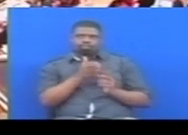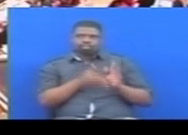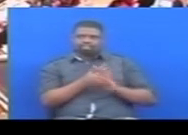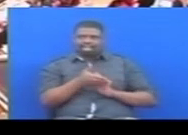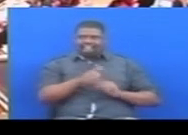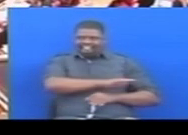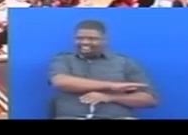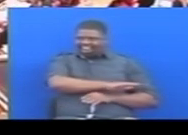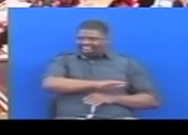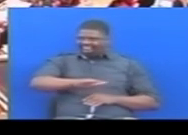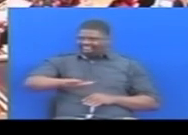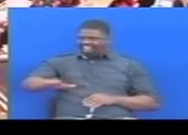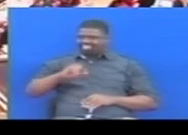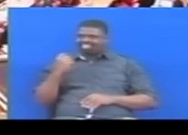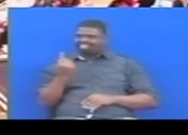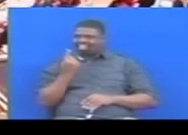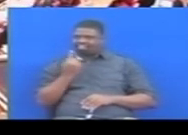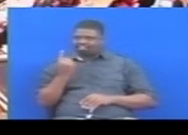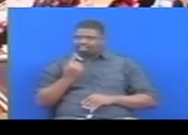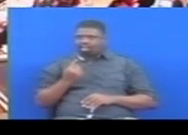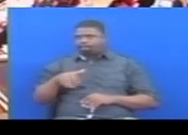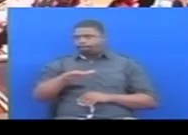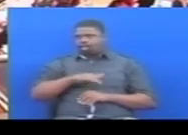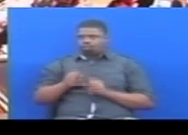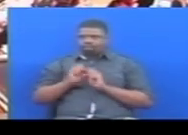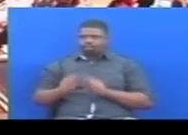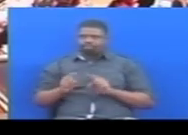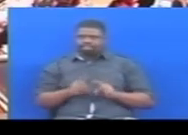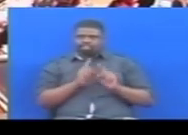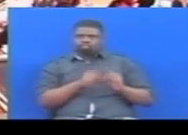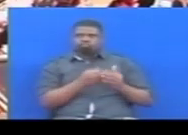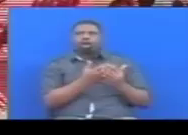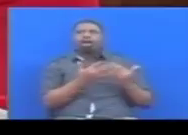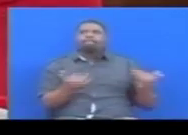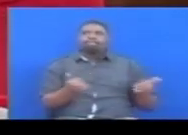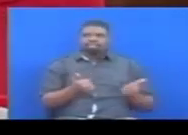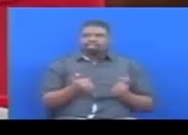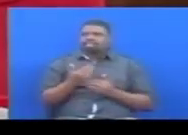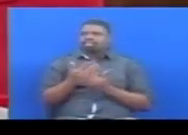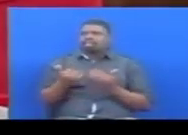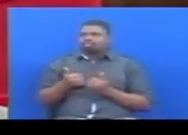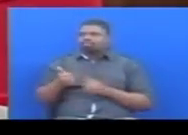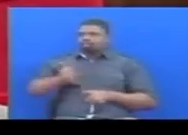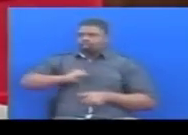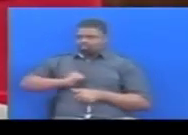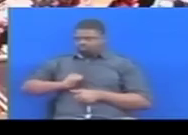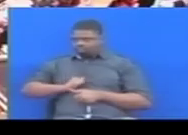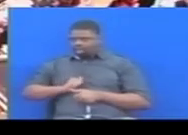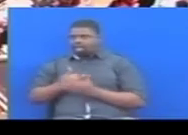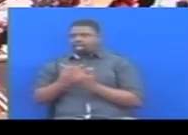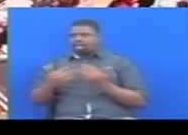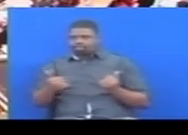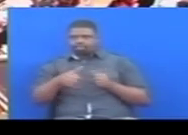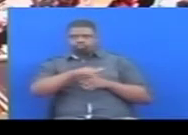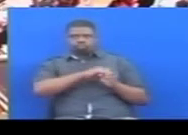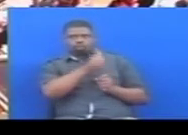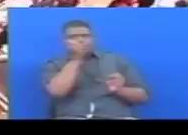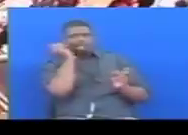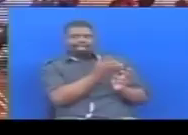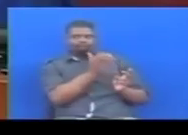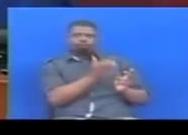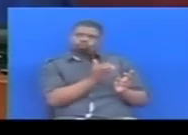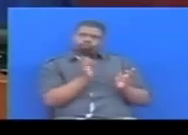katika maeneo mbalimbali. Je, kuna ranchi ngapi, na kati ya hizo ngapi zimebinafsishwa na ngapi zinatumika kwa malengo yaliyokusudiwa? Lakini kwa siku